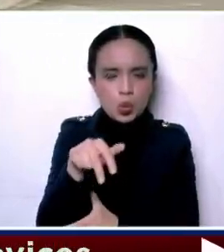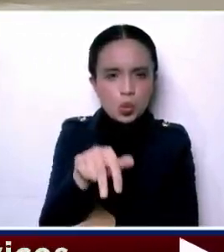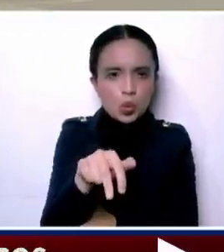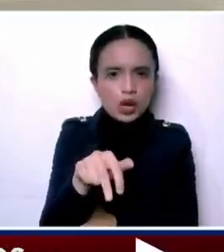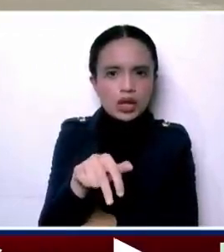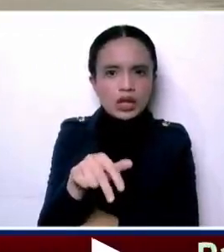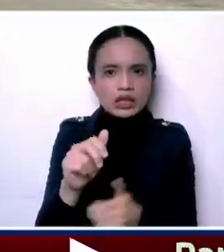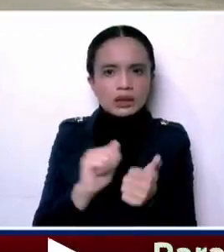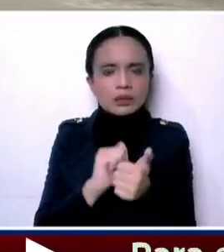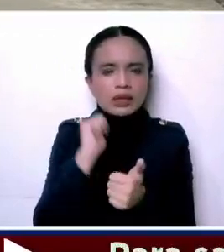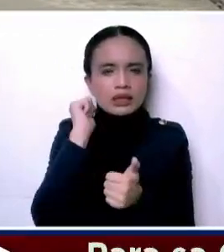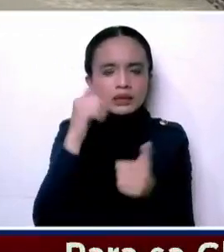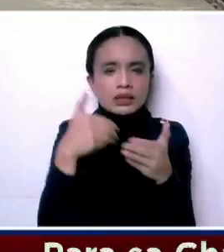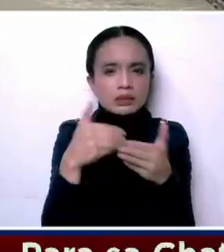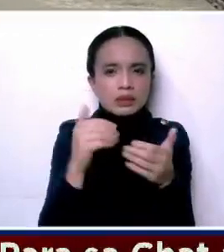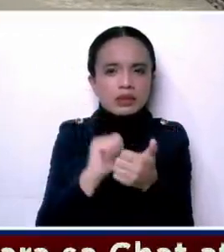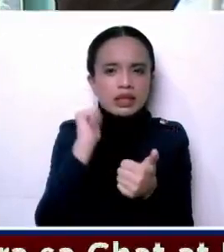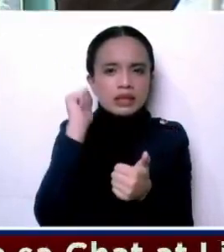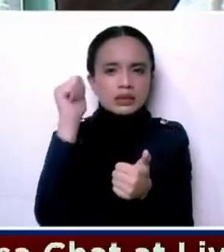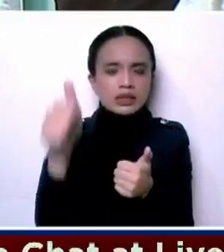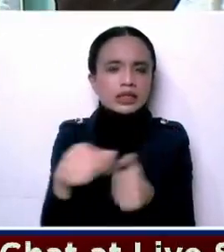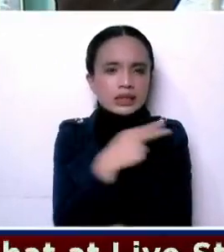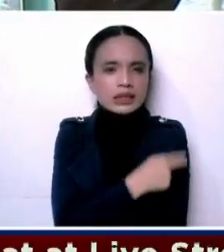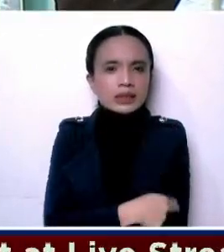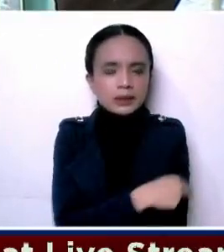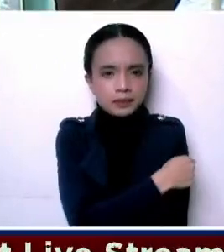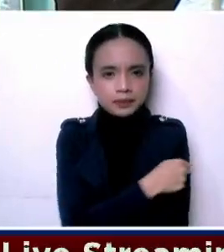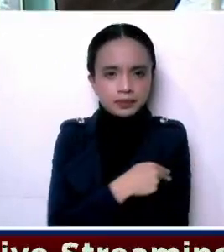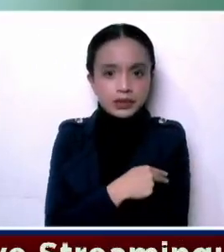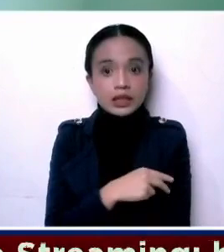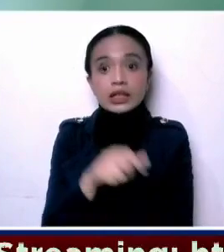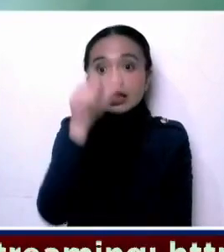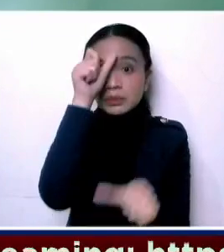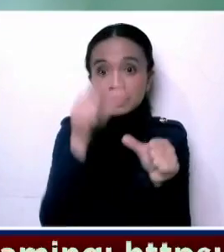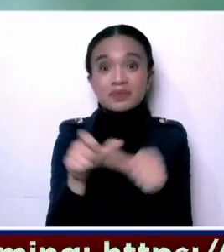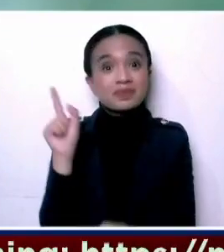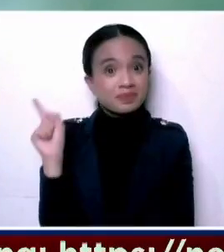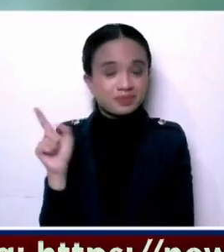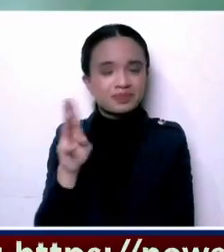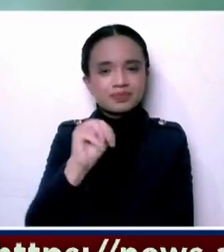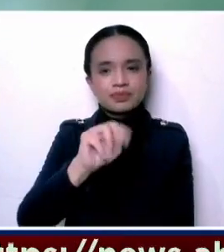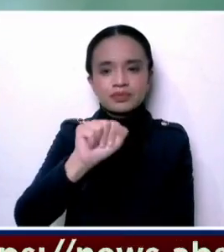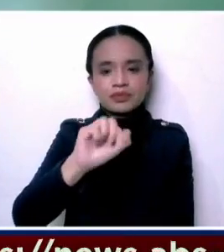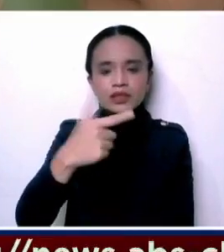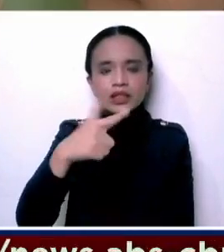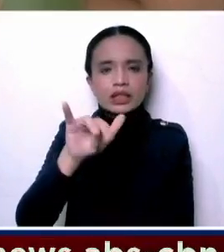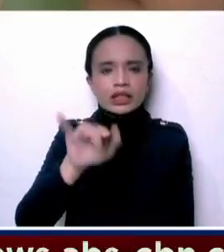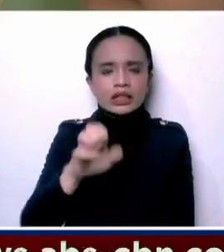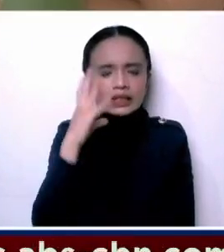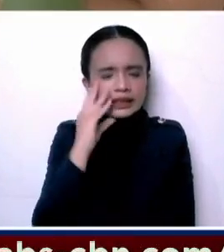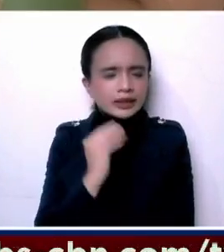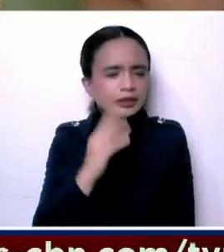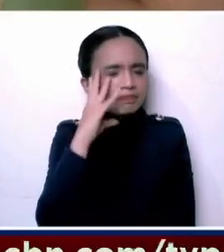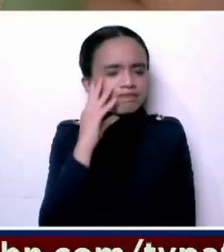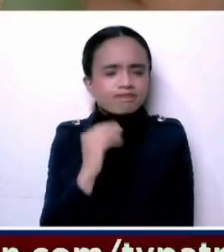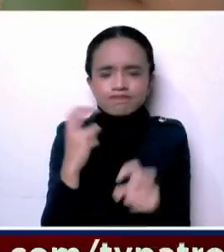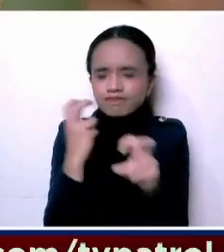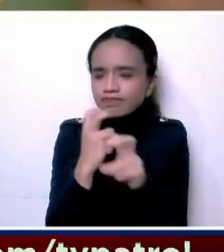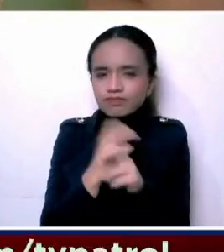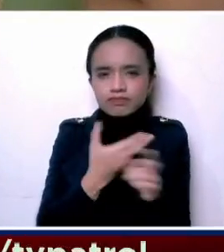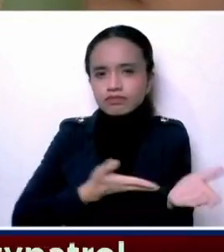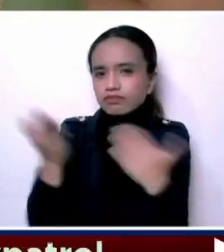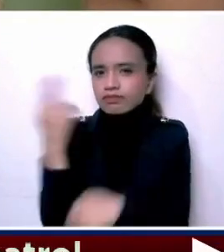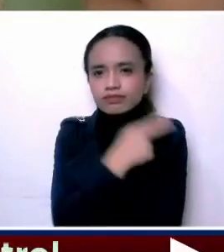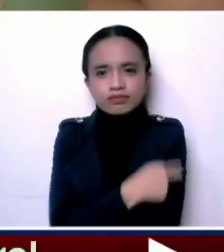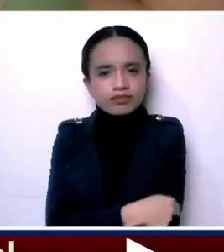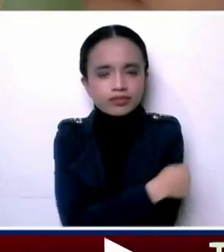siyang pinakamalapit na ospital sa kanila. Natatandaan ni Margie Pamplona ang pinagdaan ng hirap nang isugod sa ospital ang